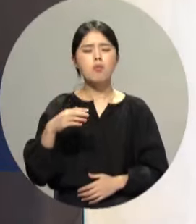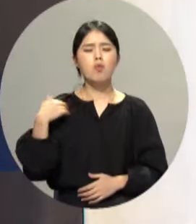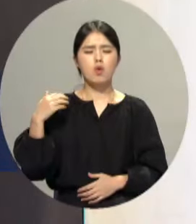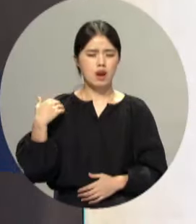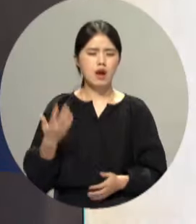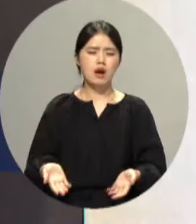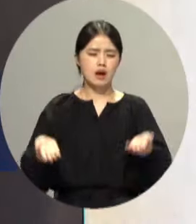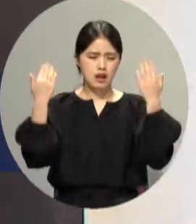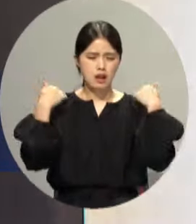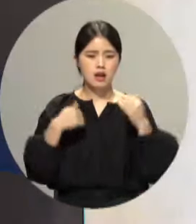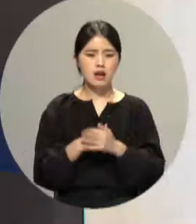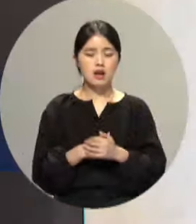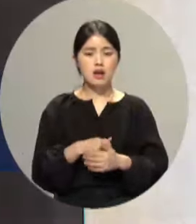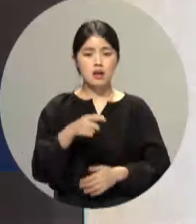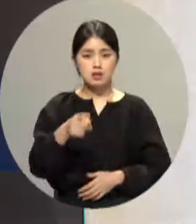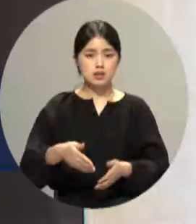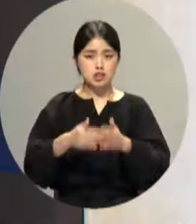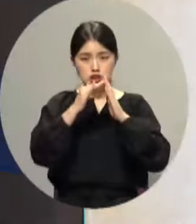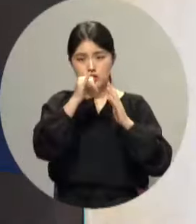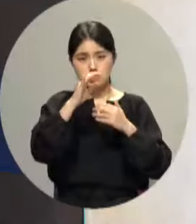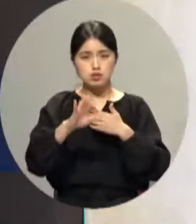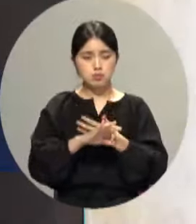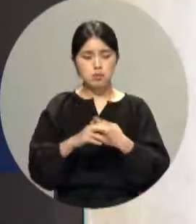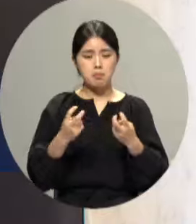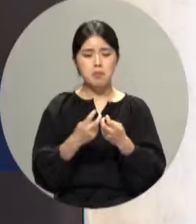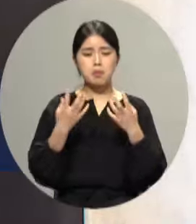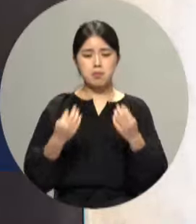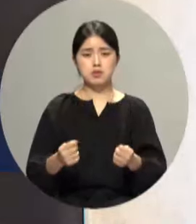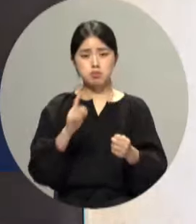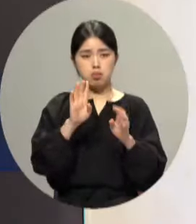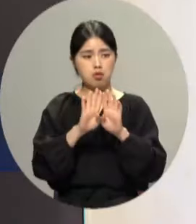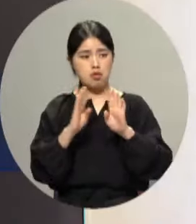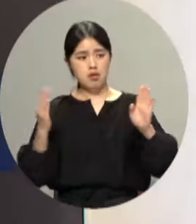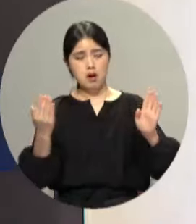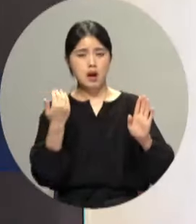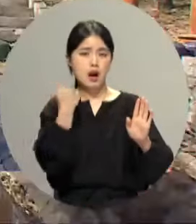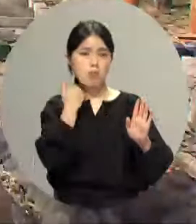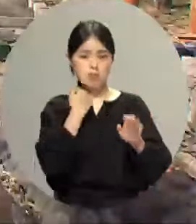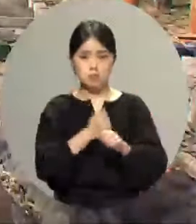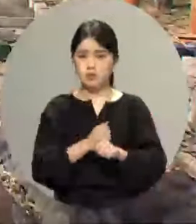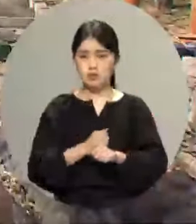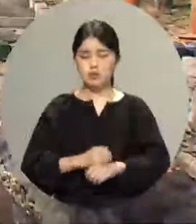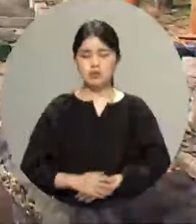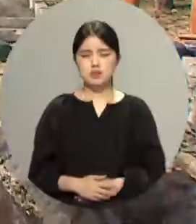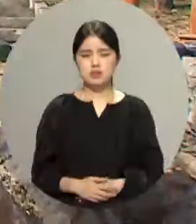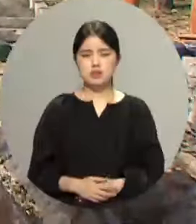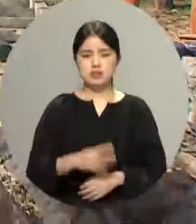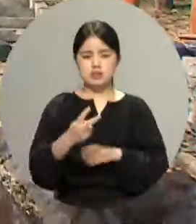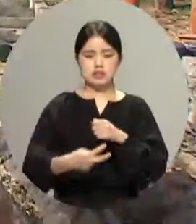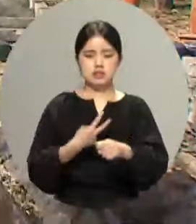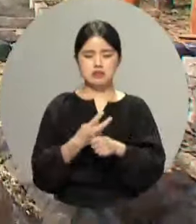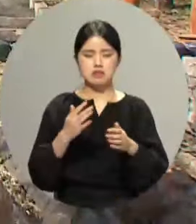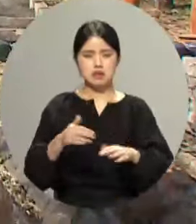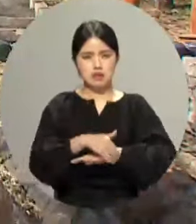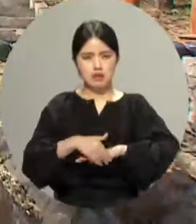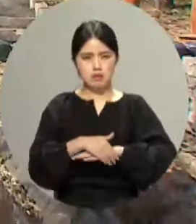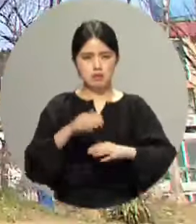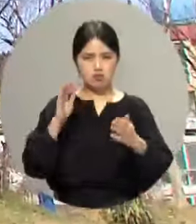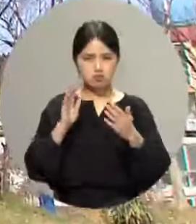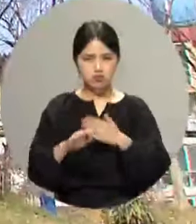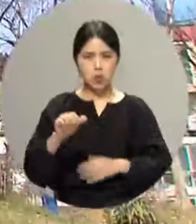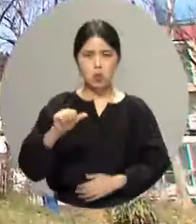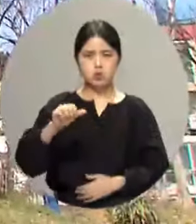어 이렇게 생겼으면 뭐 방법이야 많죠 뭐 가림막을 해야죠 여기를 2년간의 계획 끝에 5천여만